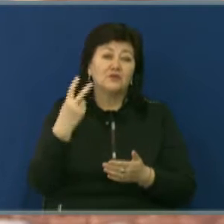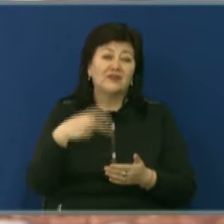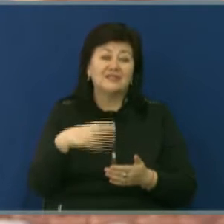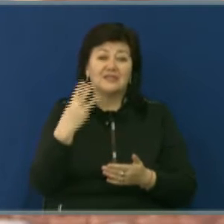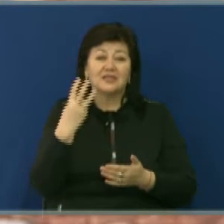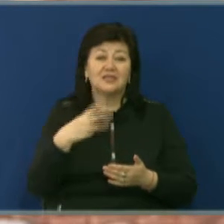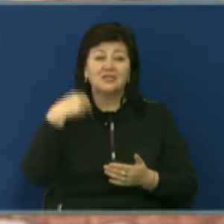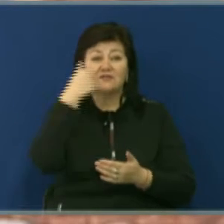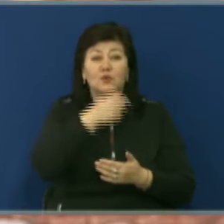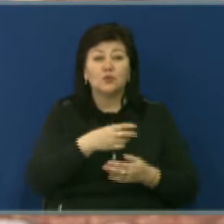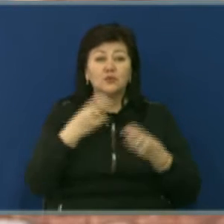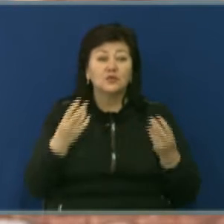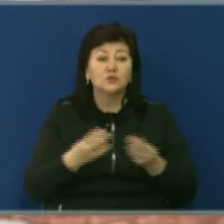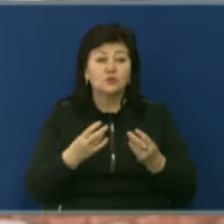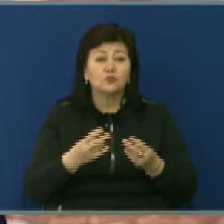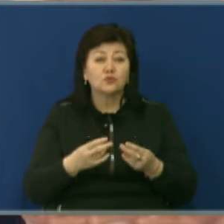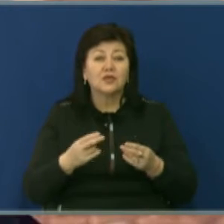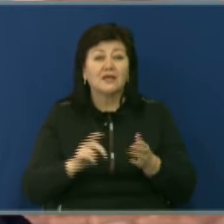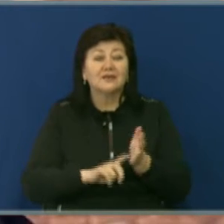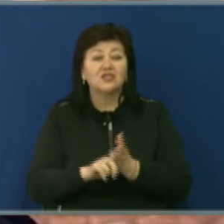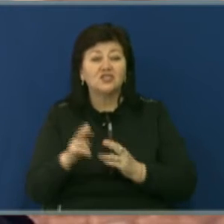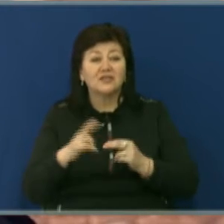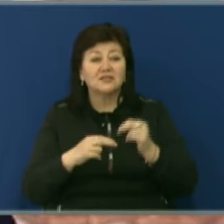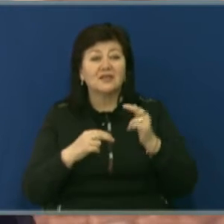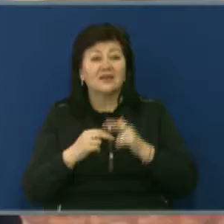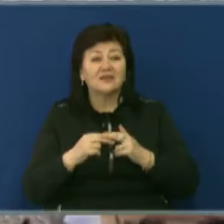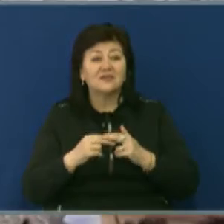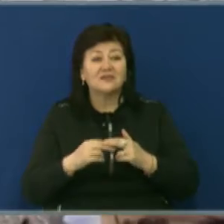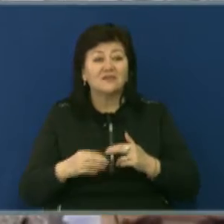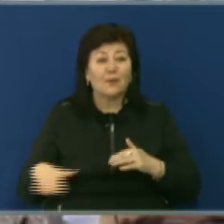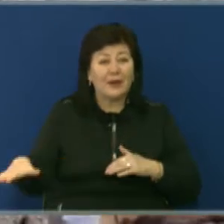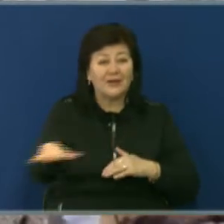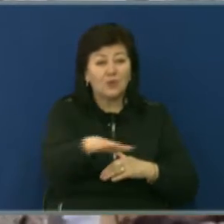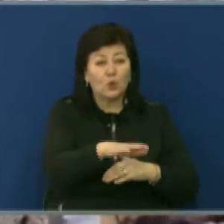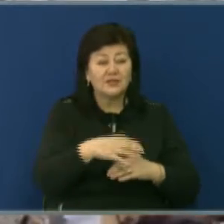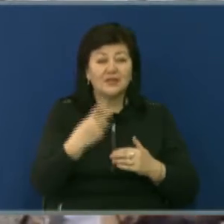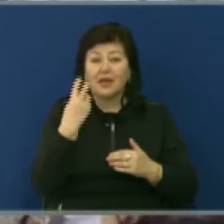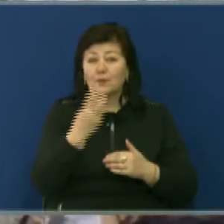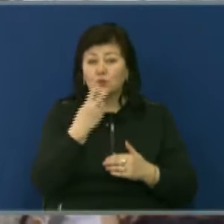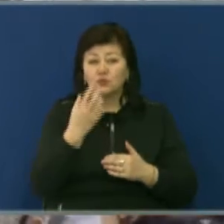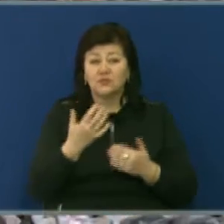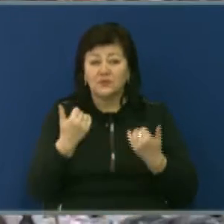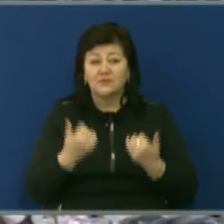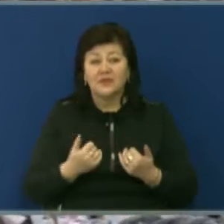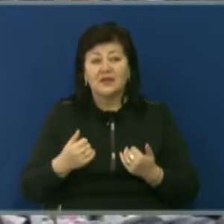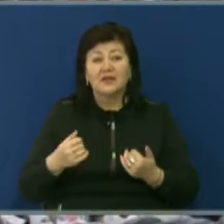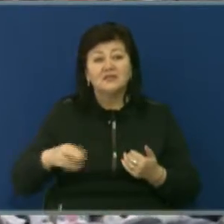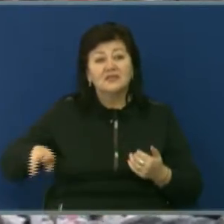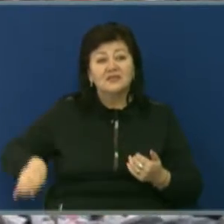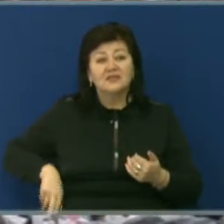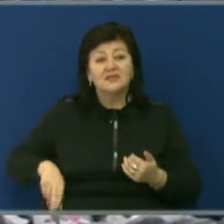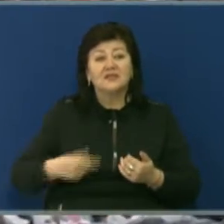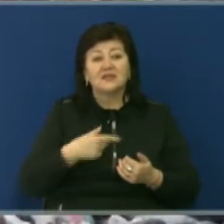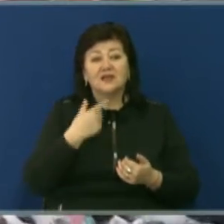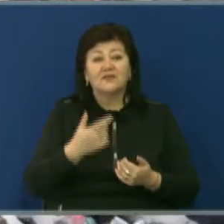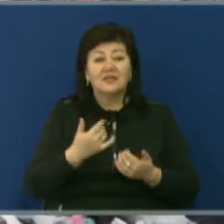полигон салу мәселесі өте өзекті. Ол қазірден жүзеге асырыла бастайды. Жұмыс істеп тұрған полигонның директоры Рафаил Хазиповтың айтуынша,